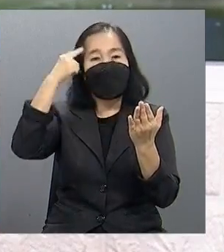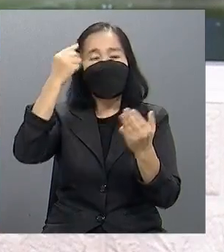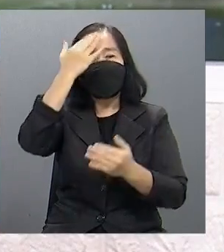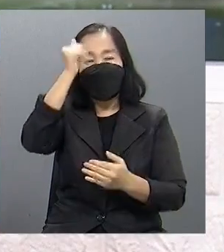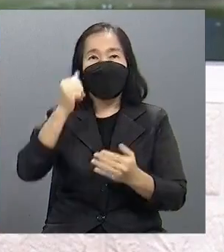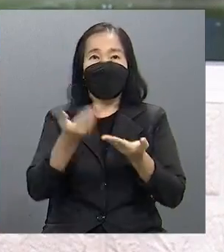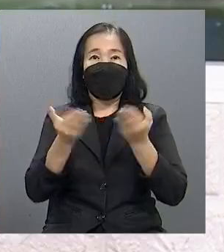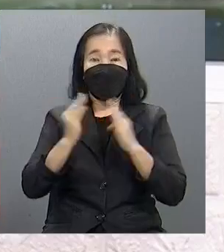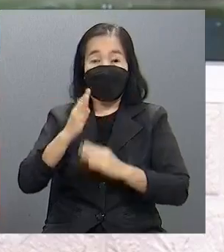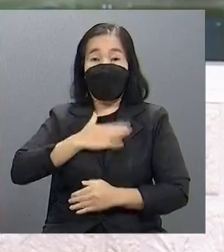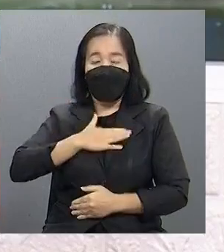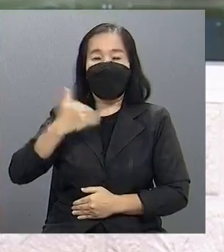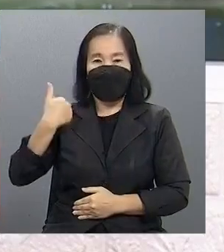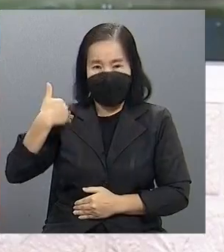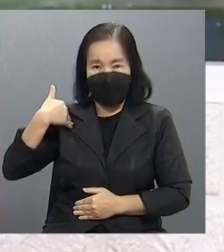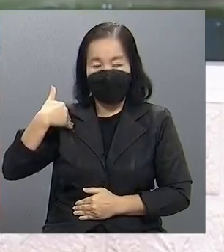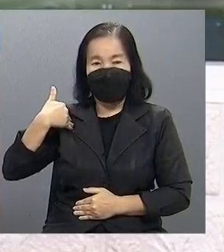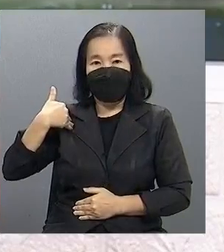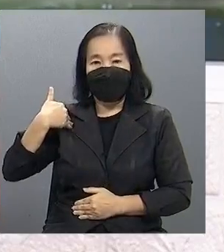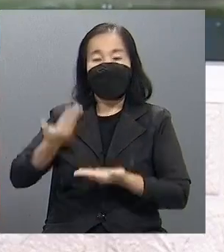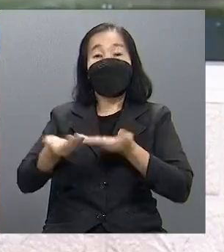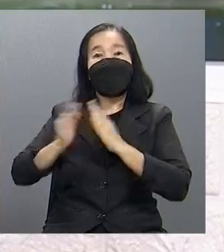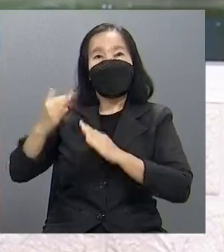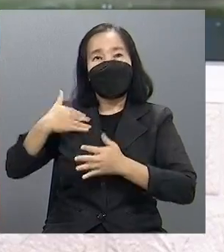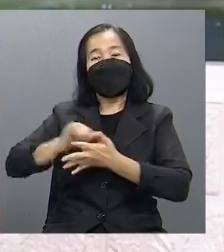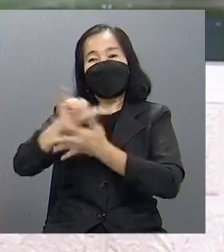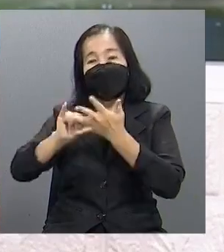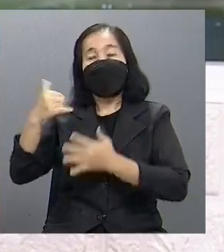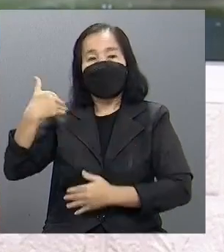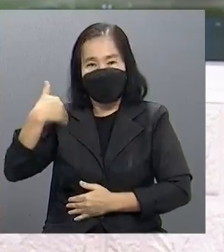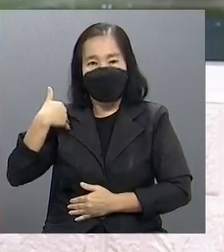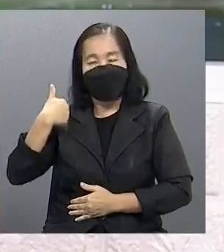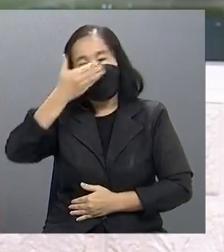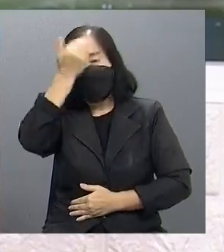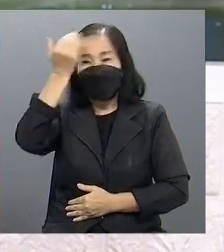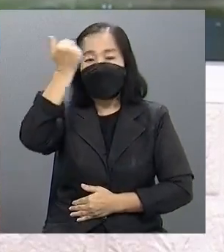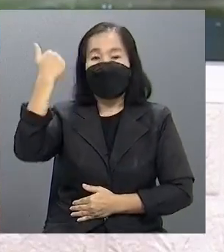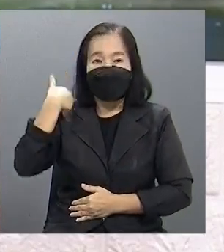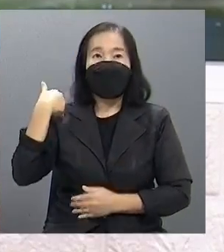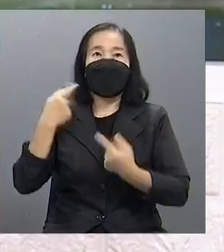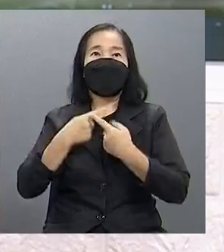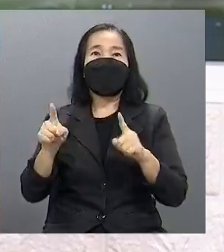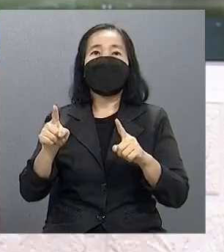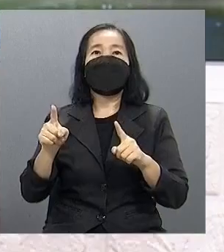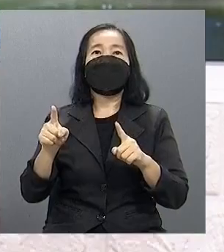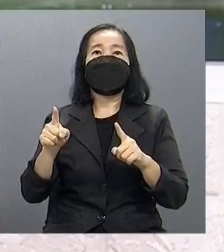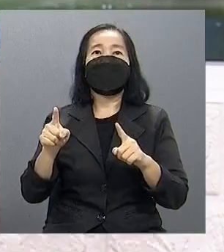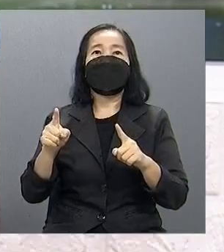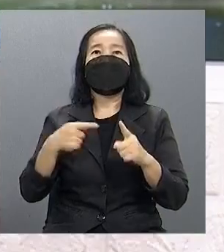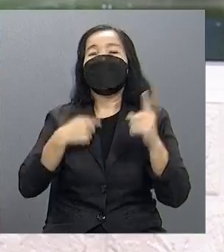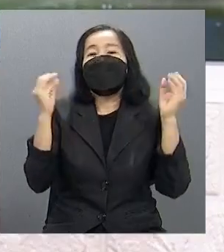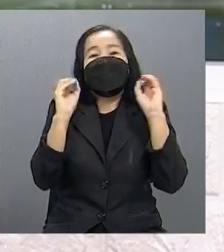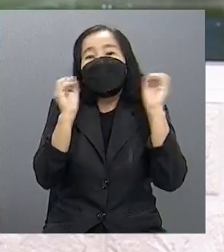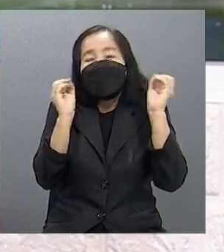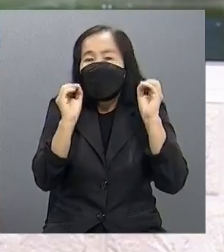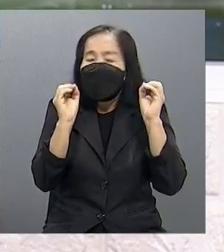ติซึ่งเป็นผู้ป่วยอัลไซเมอร์แต่สำหรับเราเนี่ยตอนนั้นย้อนหลังไปหลายปีเนี่ยเราไม่เคยรู้เลยว่าอัลไซเมอร์เนี่ยอา